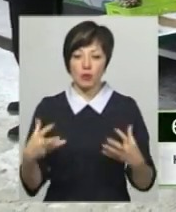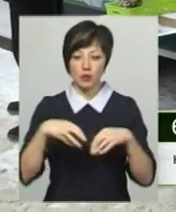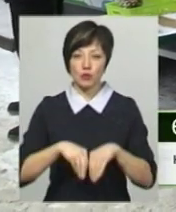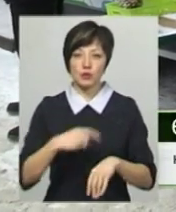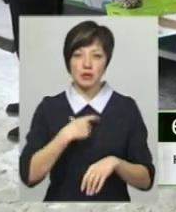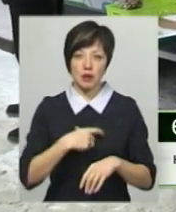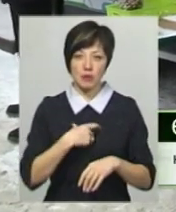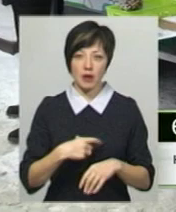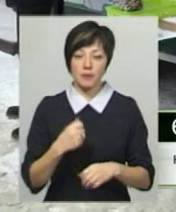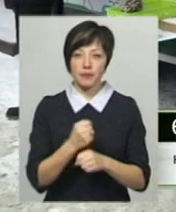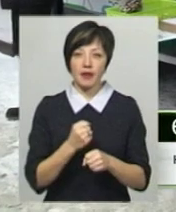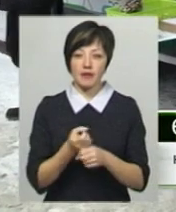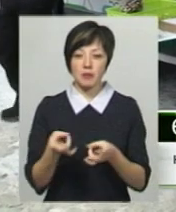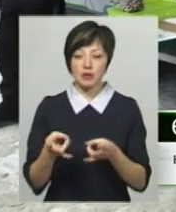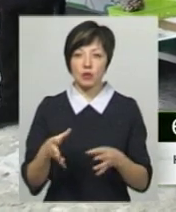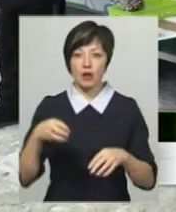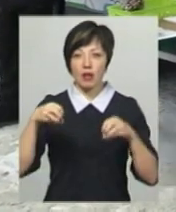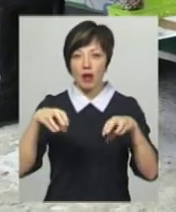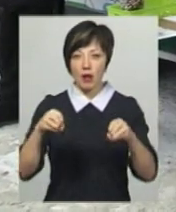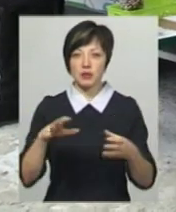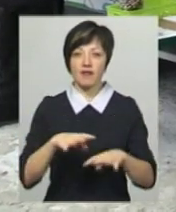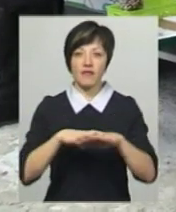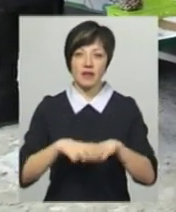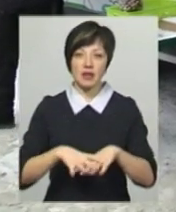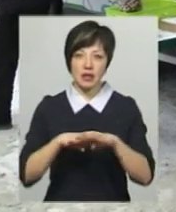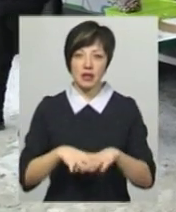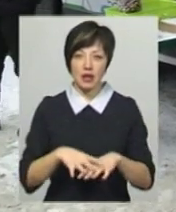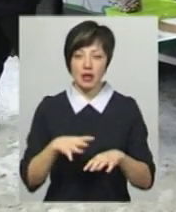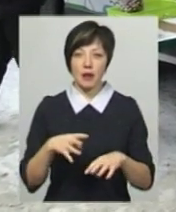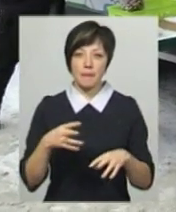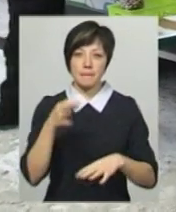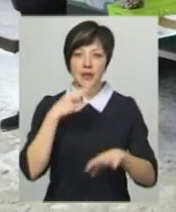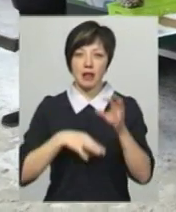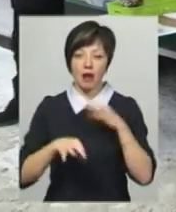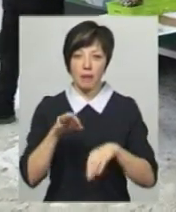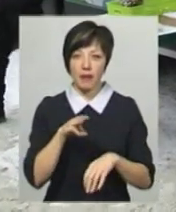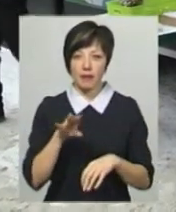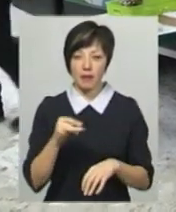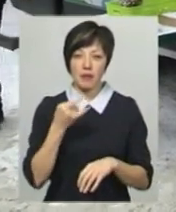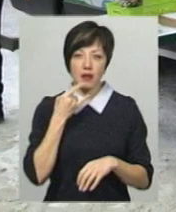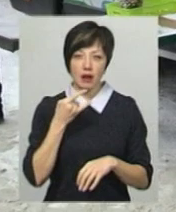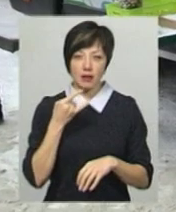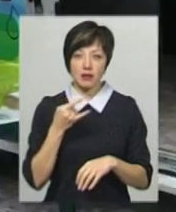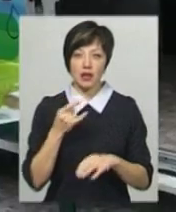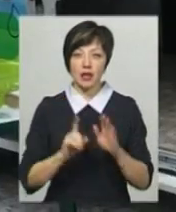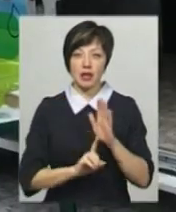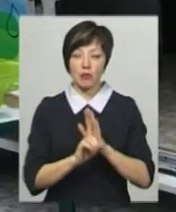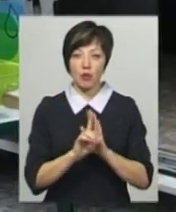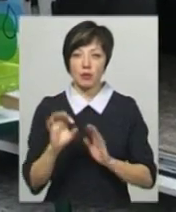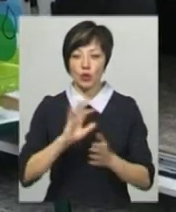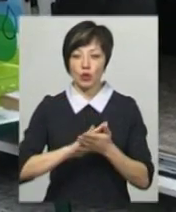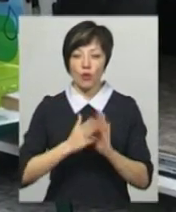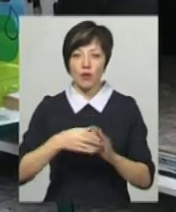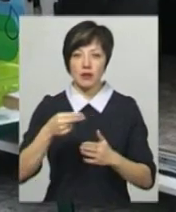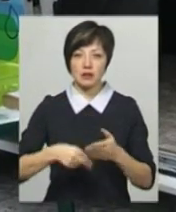себе, тобто відпрацьовані лампочки, фільтри, прострочені медикаменти, батарейки, ртутні термометри. Уклали договір